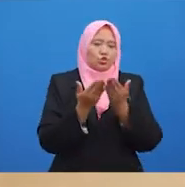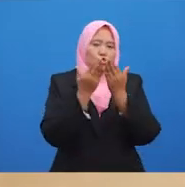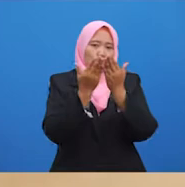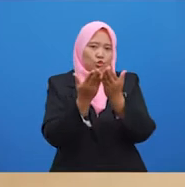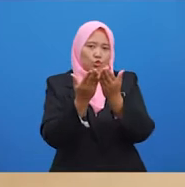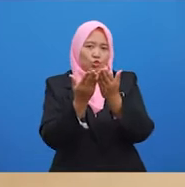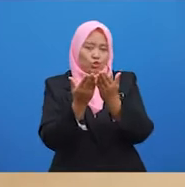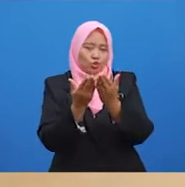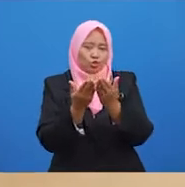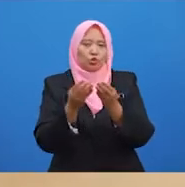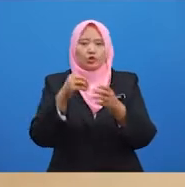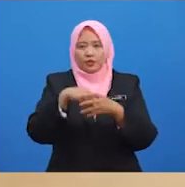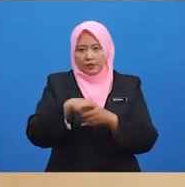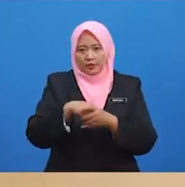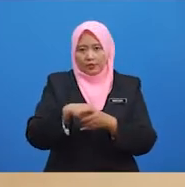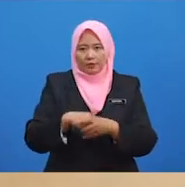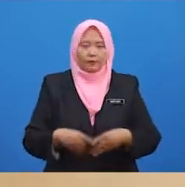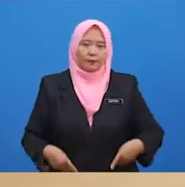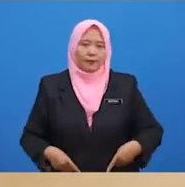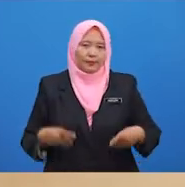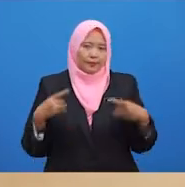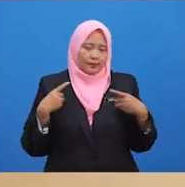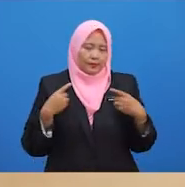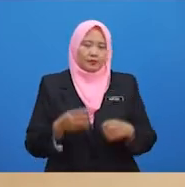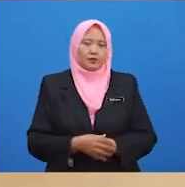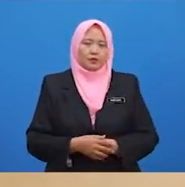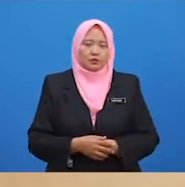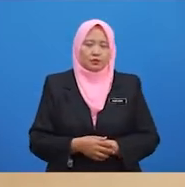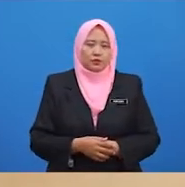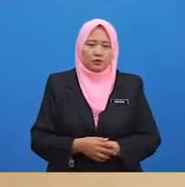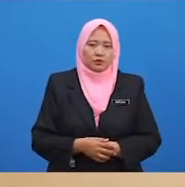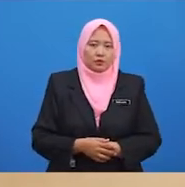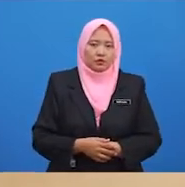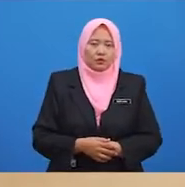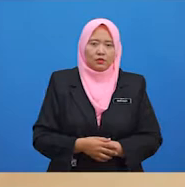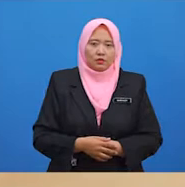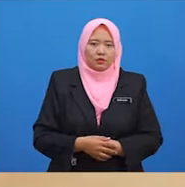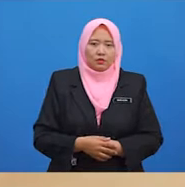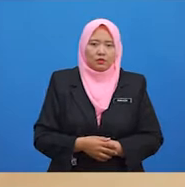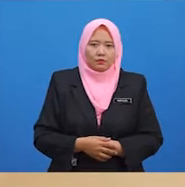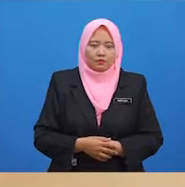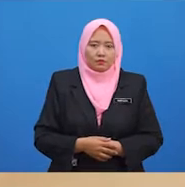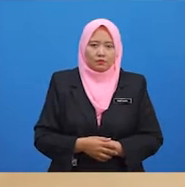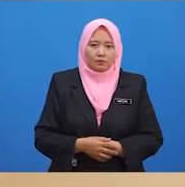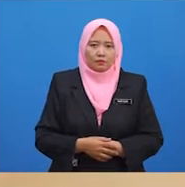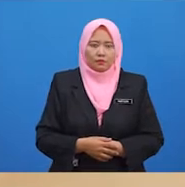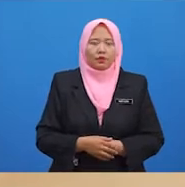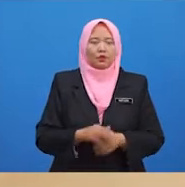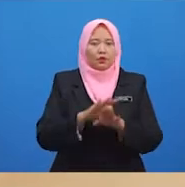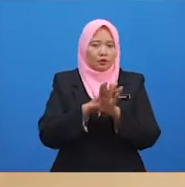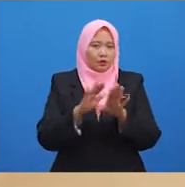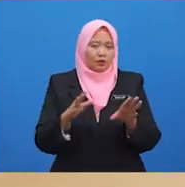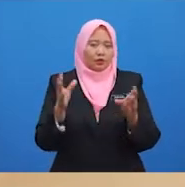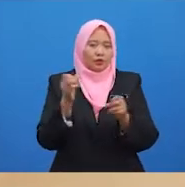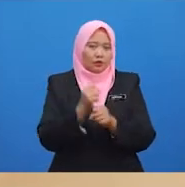dalam diri. Keamanan dan keindahan dunia kini merupakan satu nikmat yang tidak terhingga dan tidak